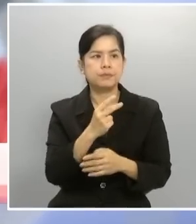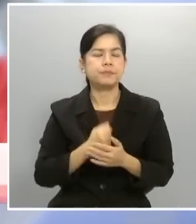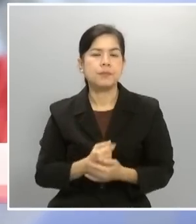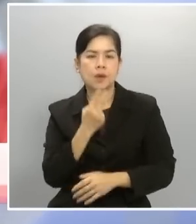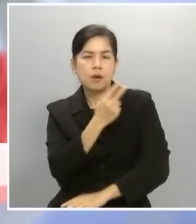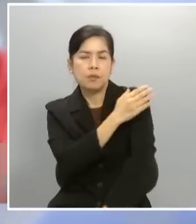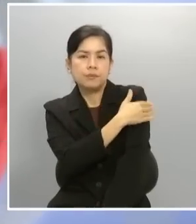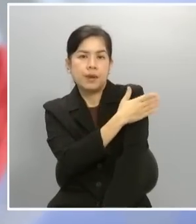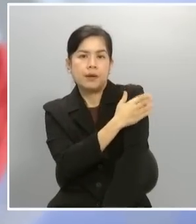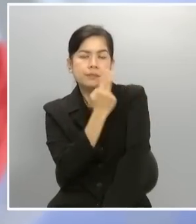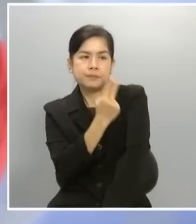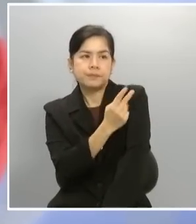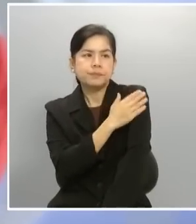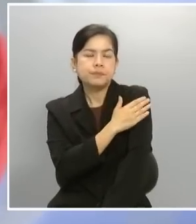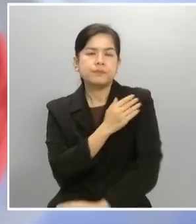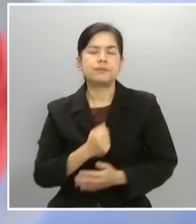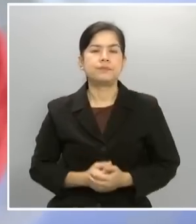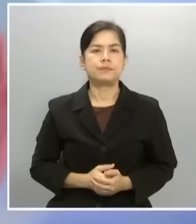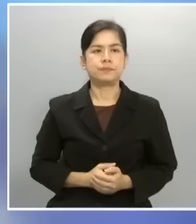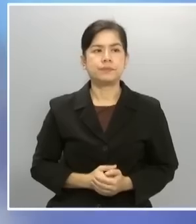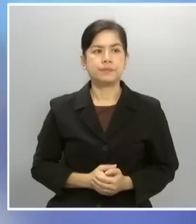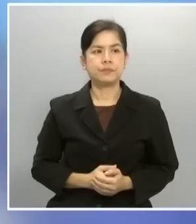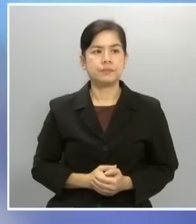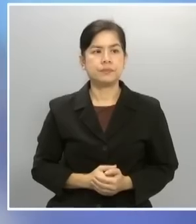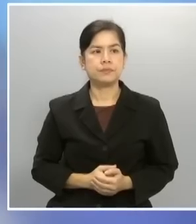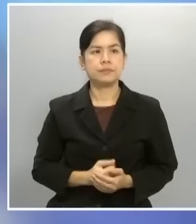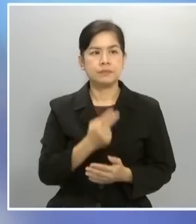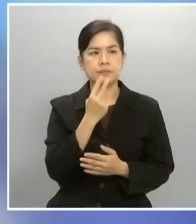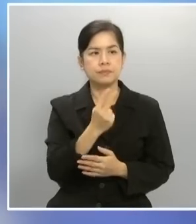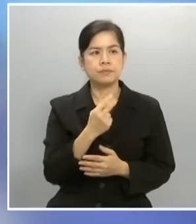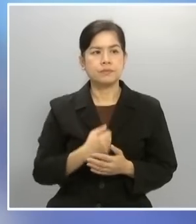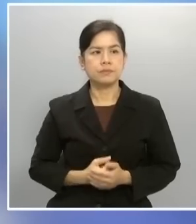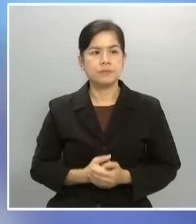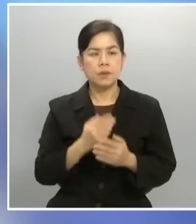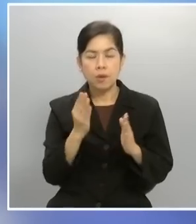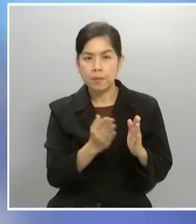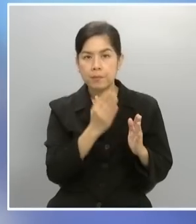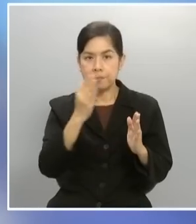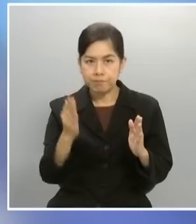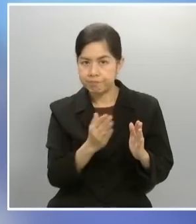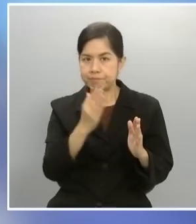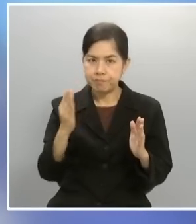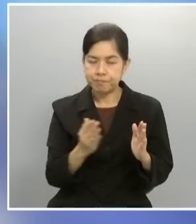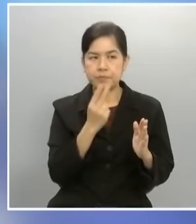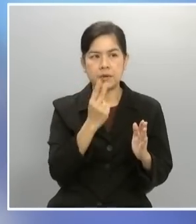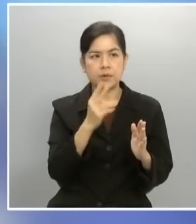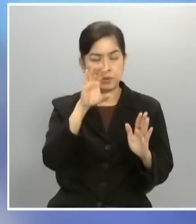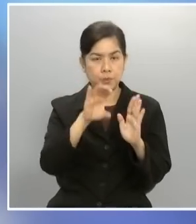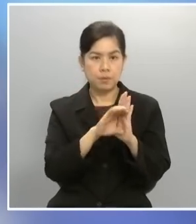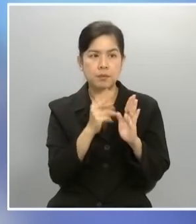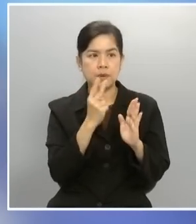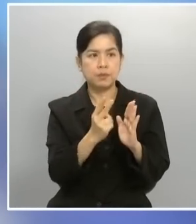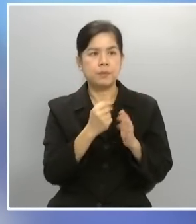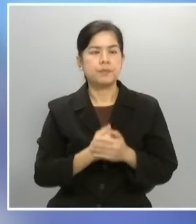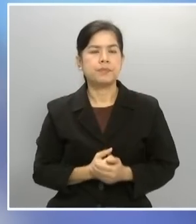อือันนี้คือจะเป็นภาพใหม่นะครับคุณผู้ชมครับลองดูนะฮะอ่ะค่อยๆไปทีละภาพนะฮะขอหยุดภาพนี้นะครับหยุด